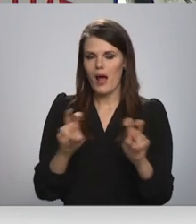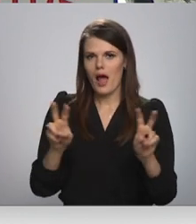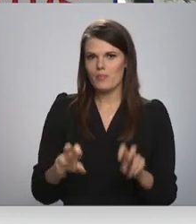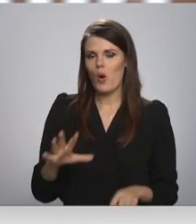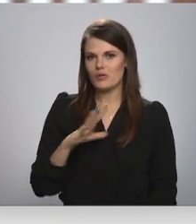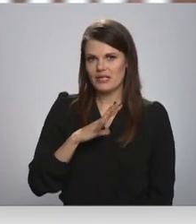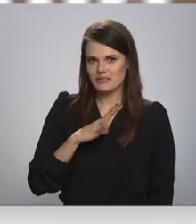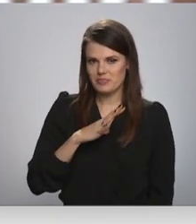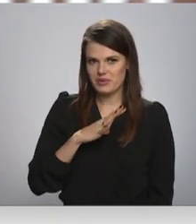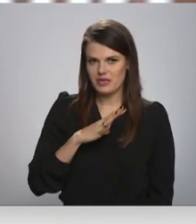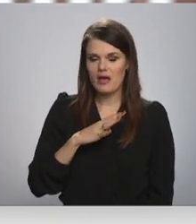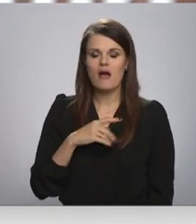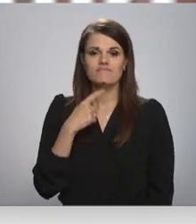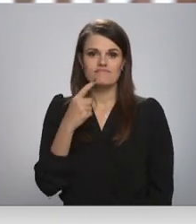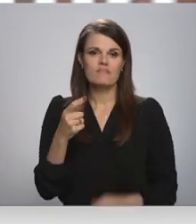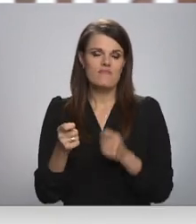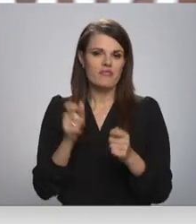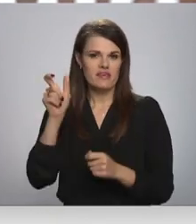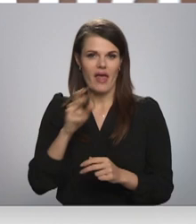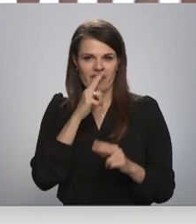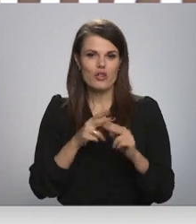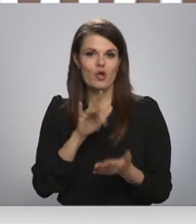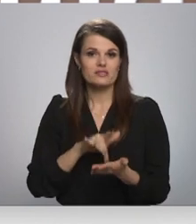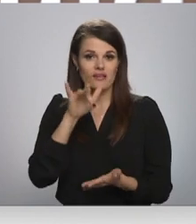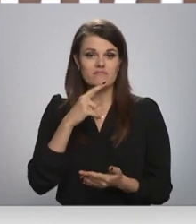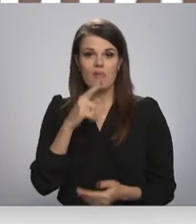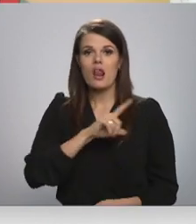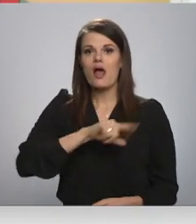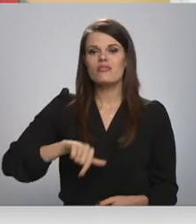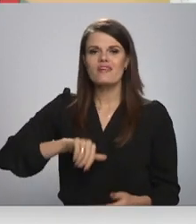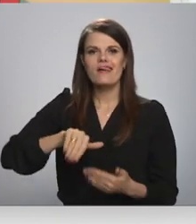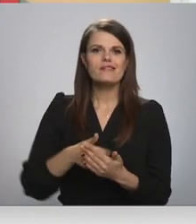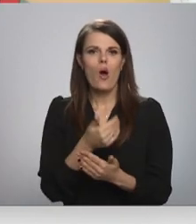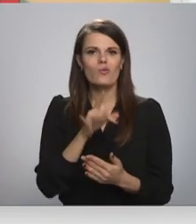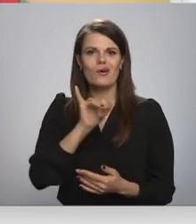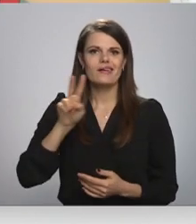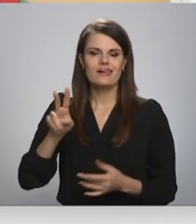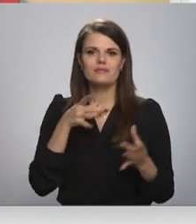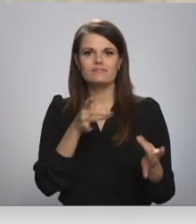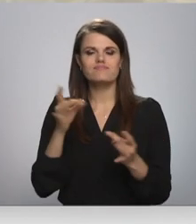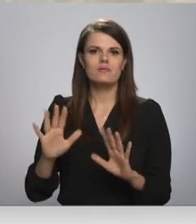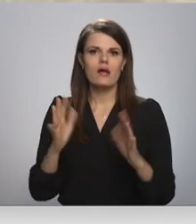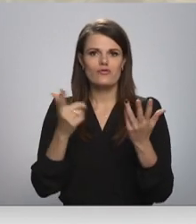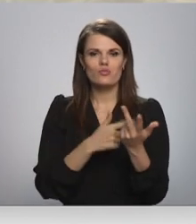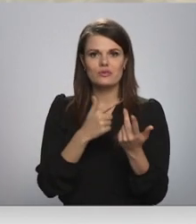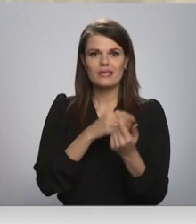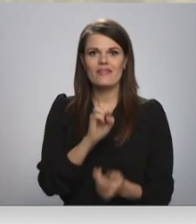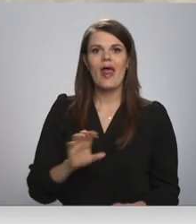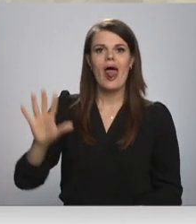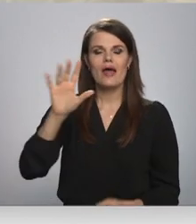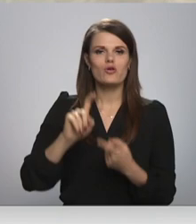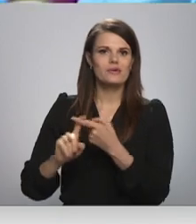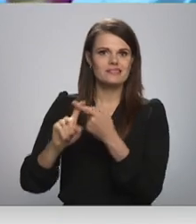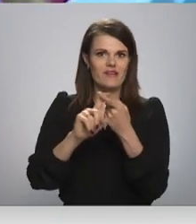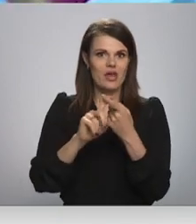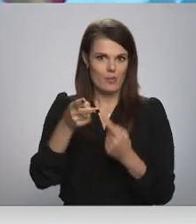poliklīnikas vadītāja Inga Ažiņa norāda, ka Latvija jauno HIV gadījumu skaita ziņā attiecinot pret iedzīvotāju skaitu. Eiropas Savienības valstu vidū